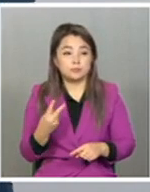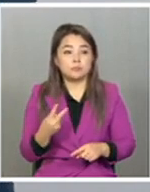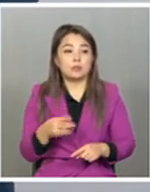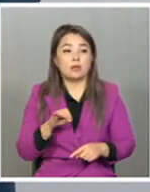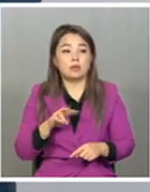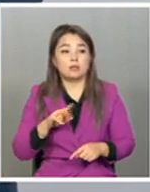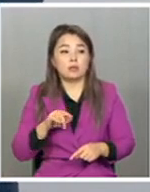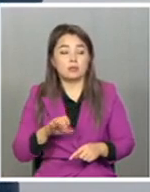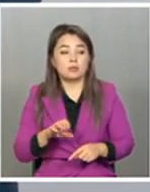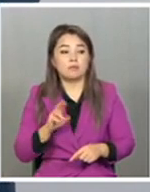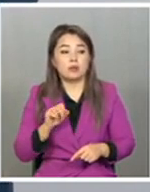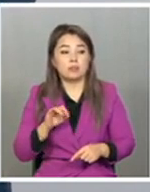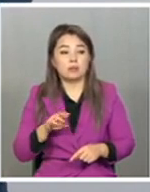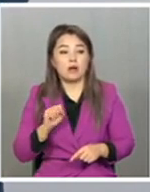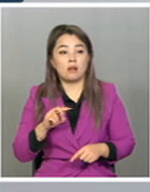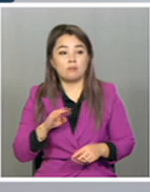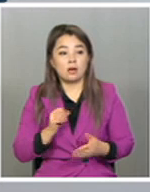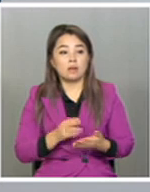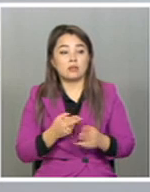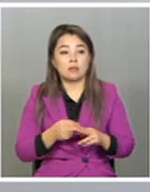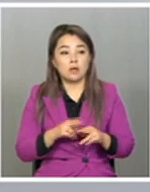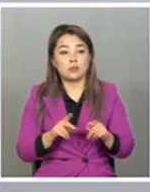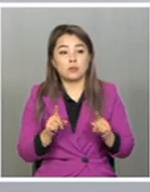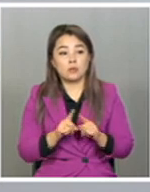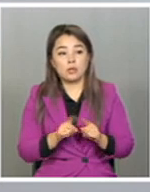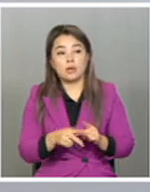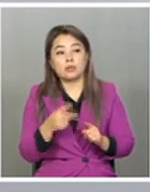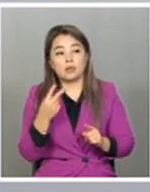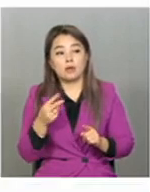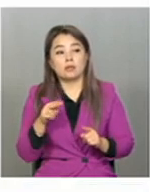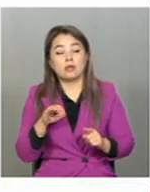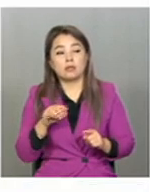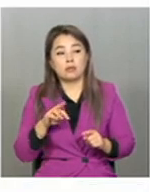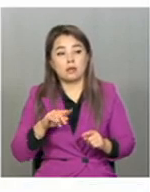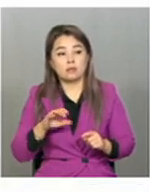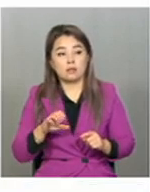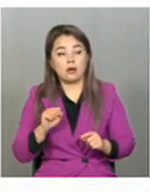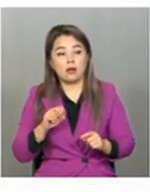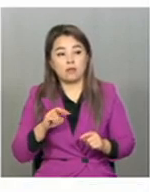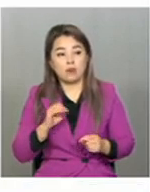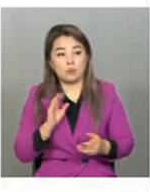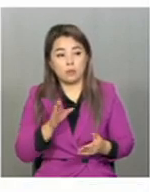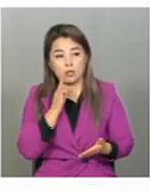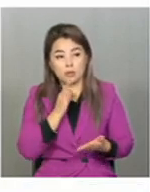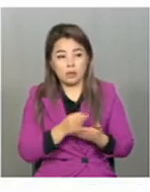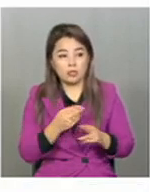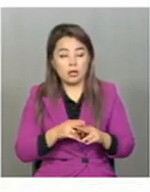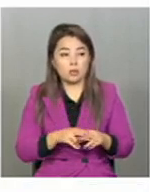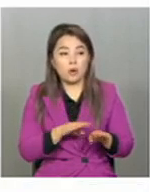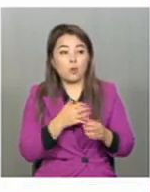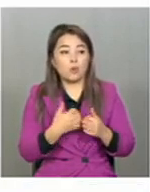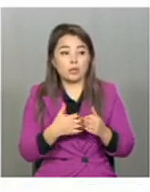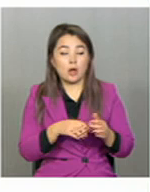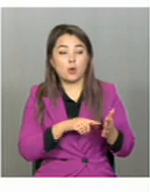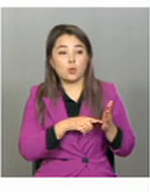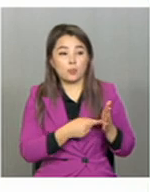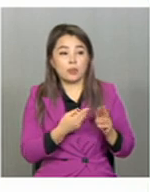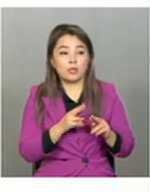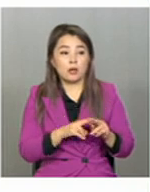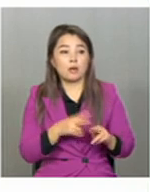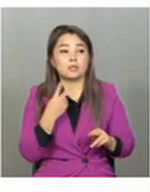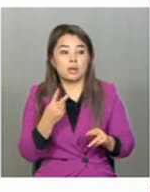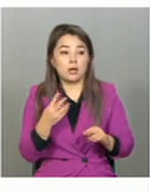квадрат альфа қосылған тангенс квадрат альфа бізде екі тангенс квадрат альфа болады. Енді ортақ көбейткіш. Екі,